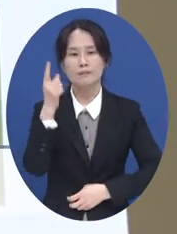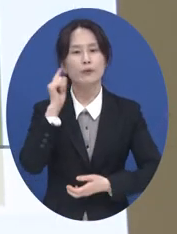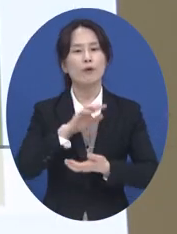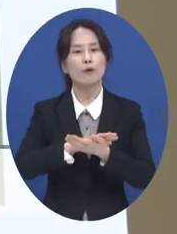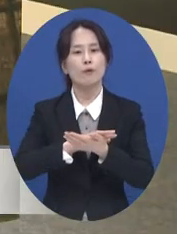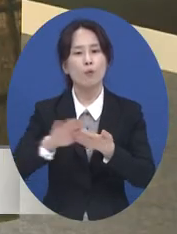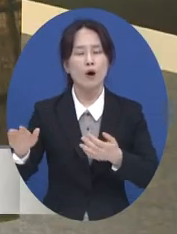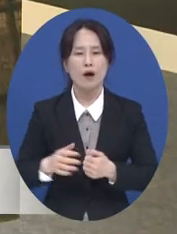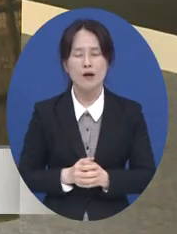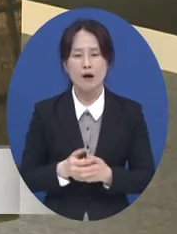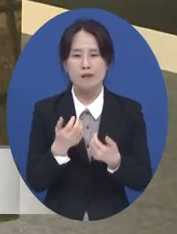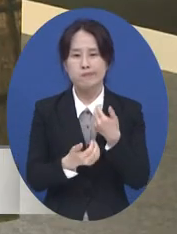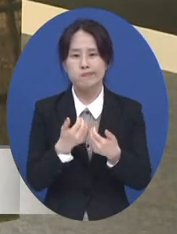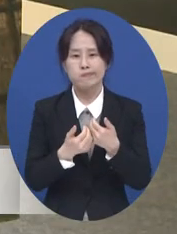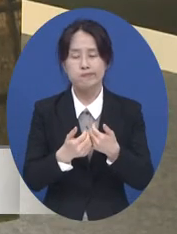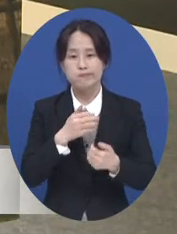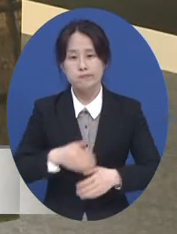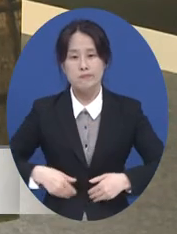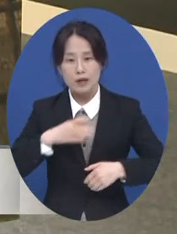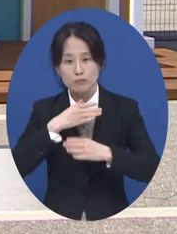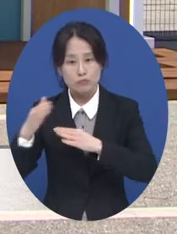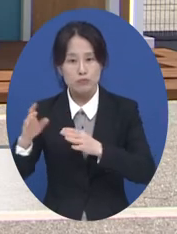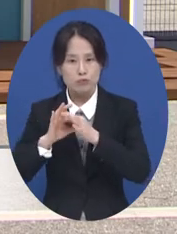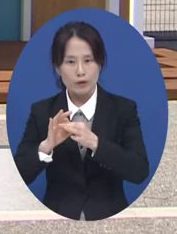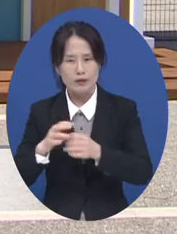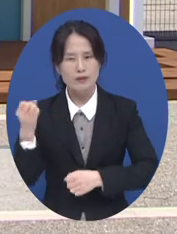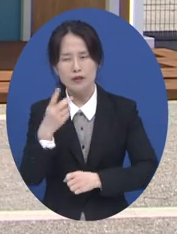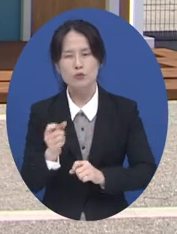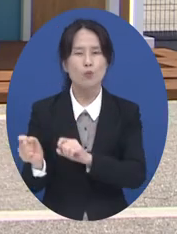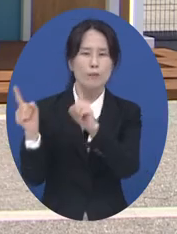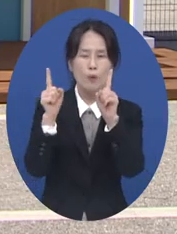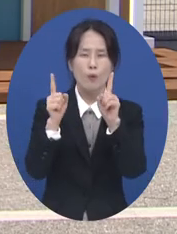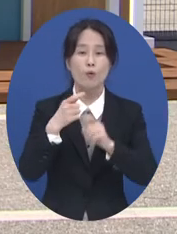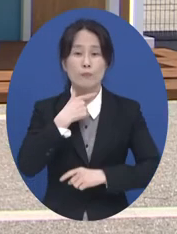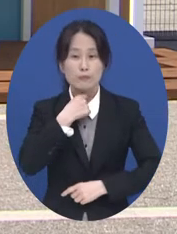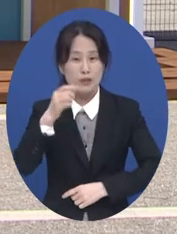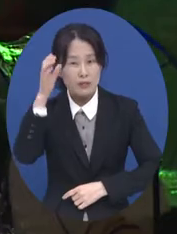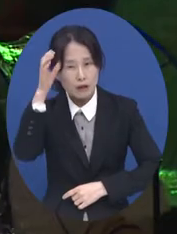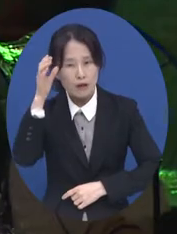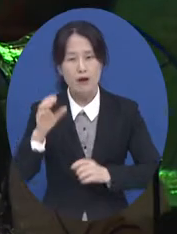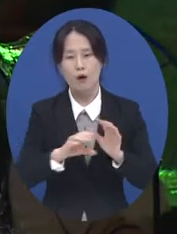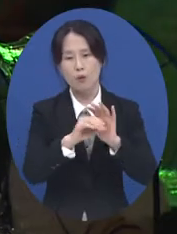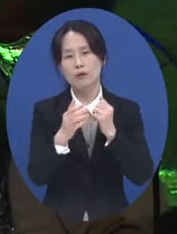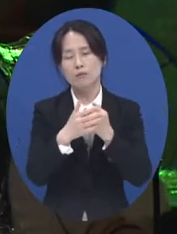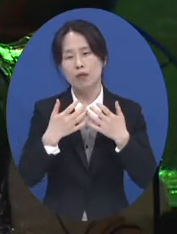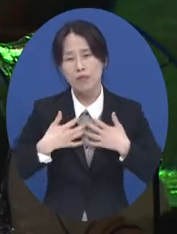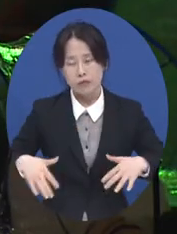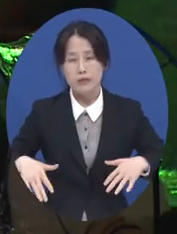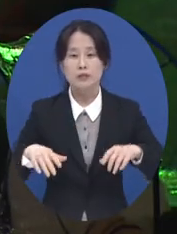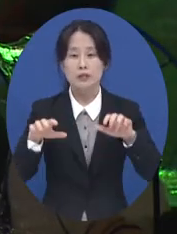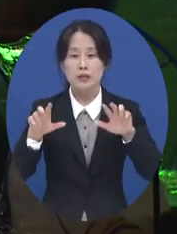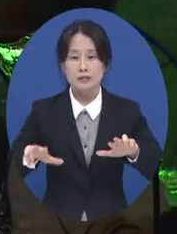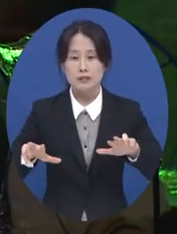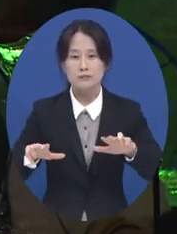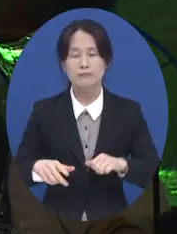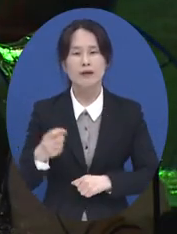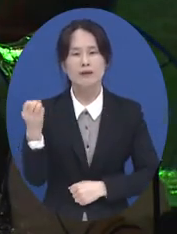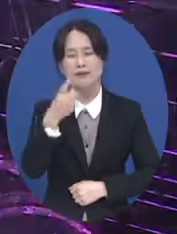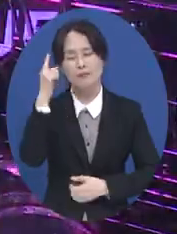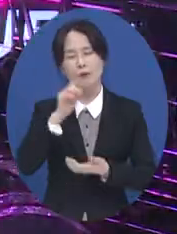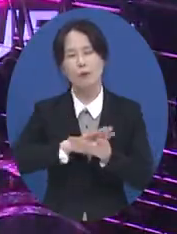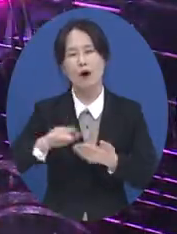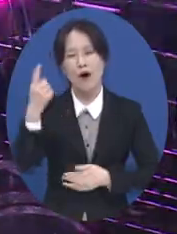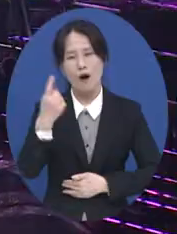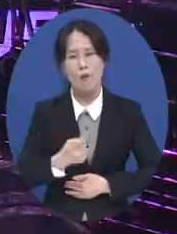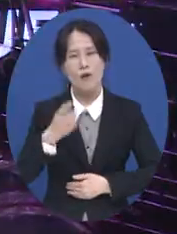합니다 경색된 남북관계에 다시 평화가 깃들기를 염원하고 크론 알고 에 지친 우리 일상에 다시